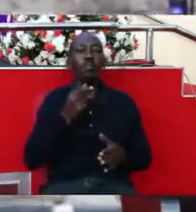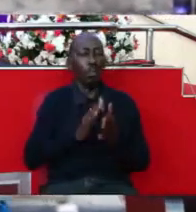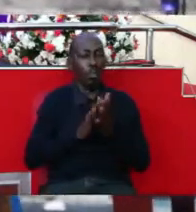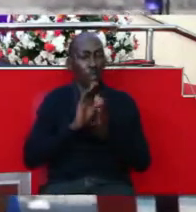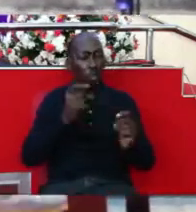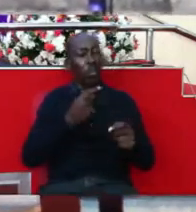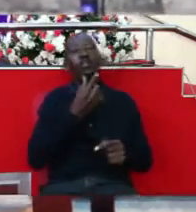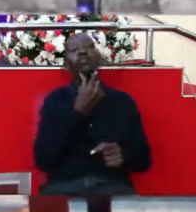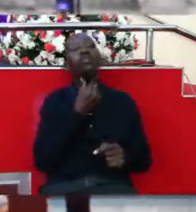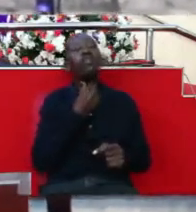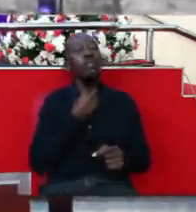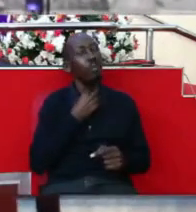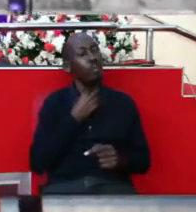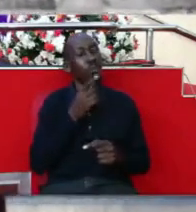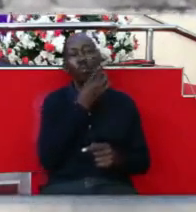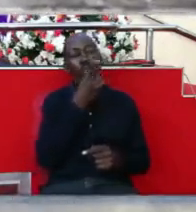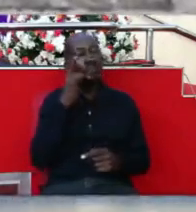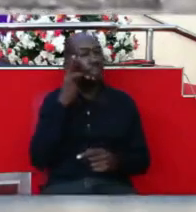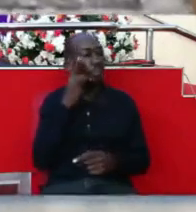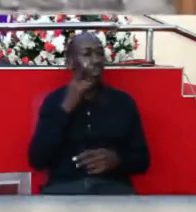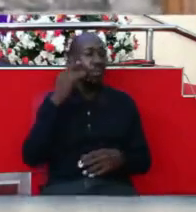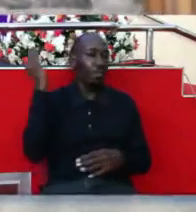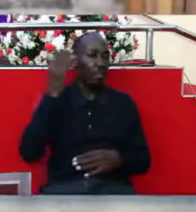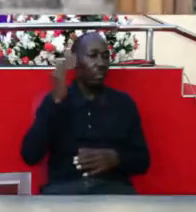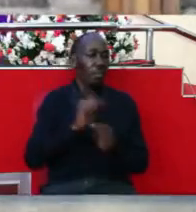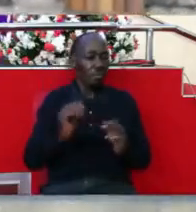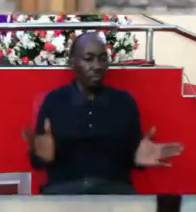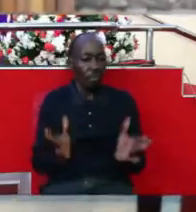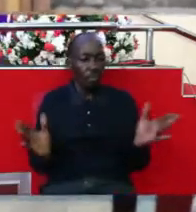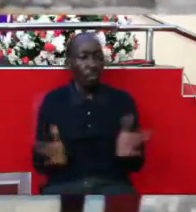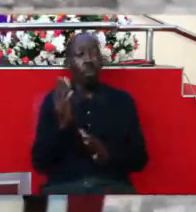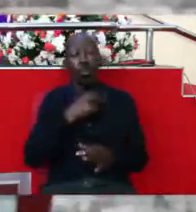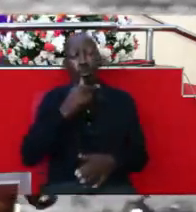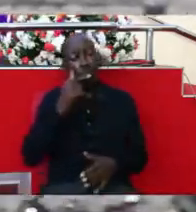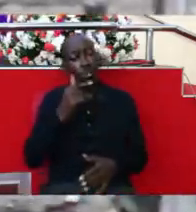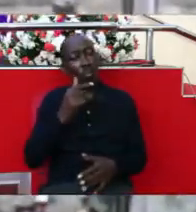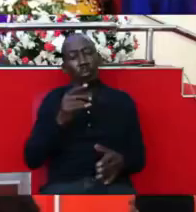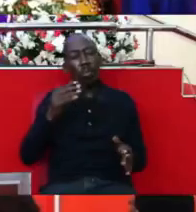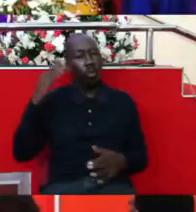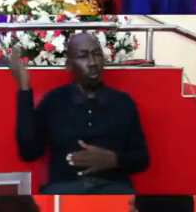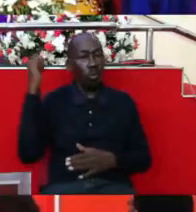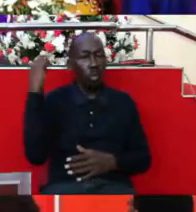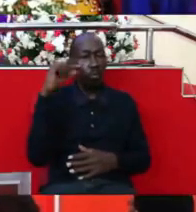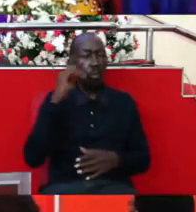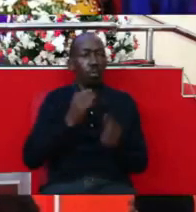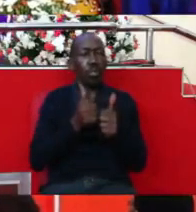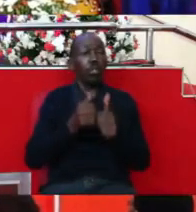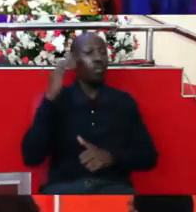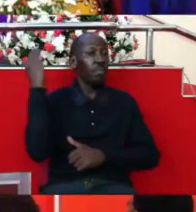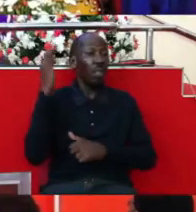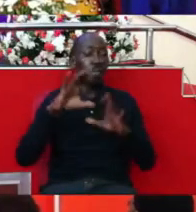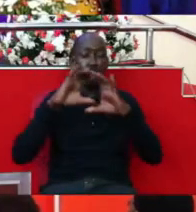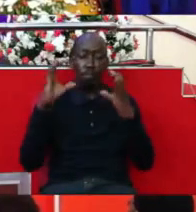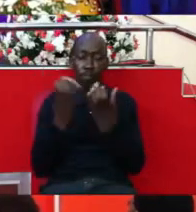the drunkards. Tukue na njaa kwa sababu ya injili ambayo inahubiriwa inawasawisha ambao wanywa pombe. A gospel that is preached and a community